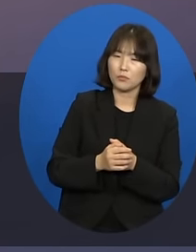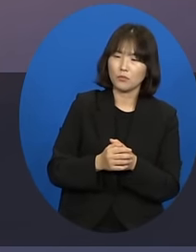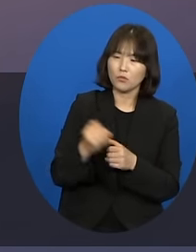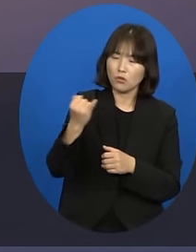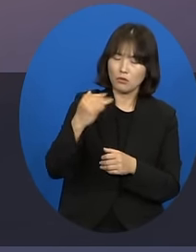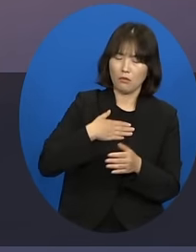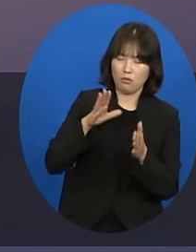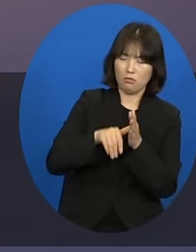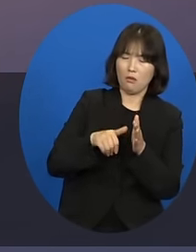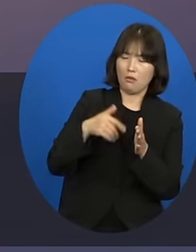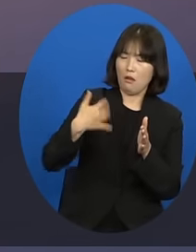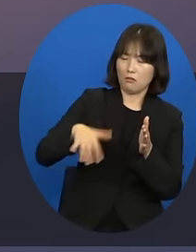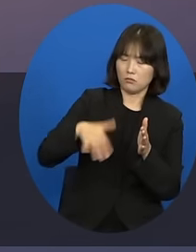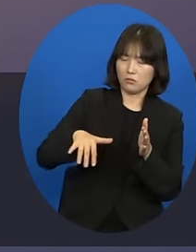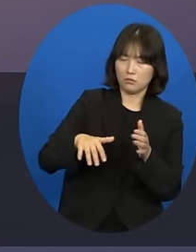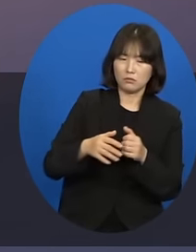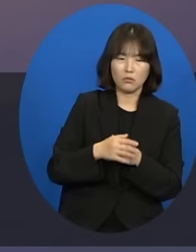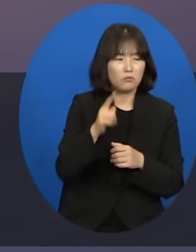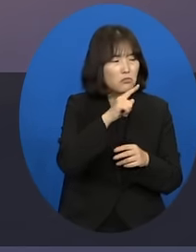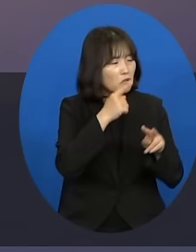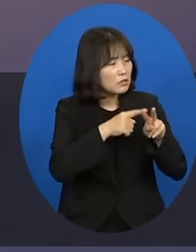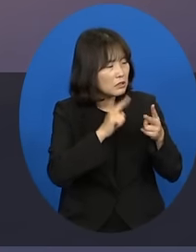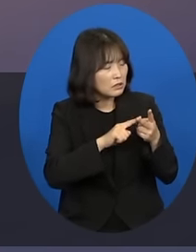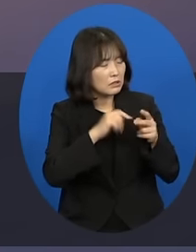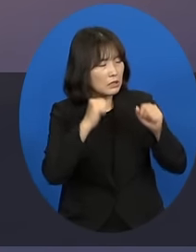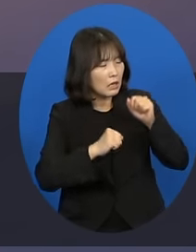이게 대화입니까 지금?